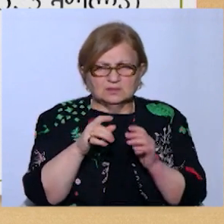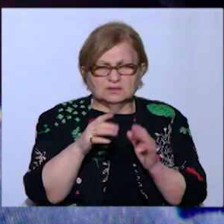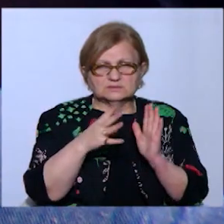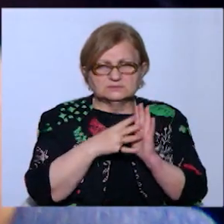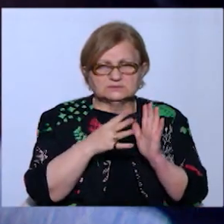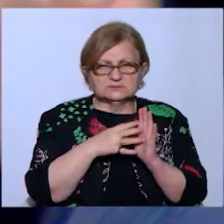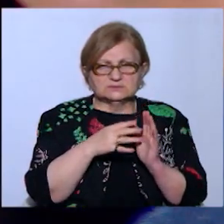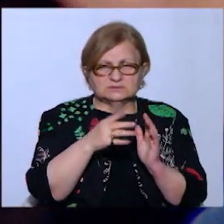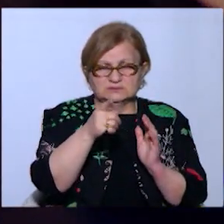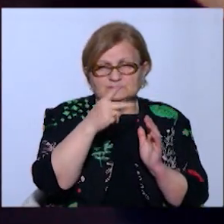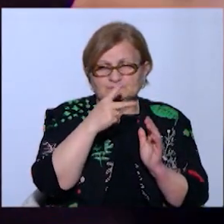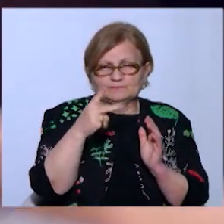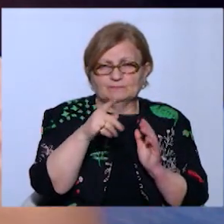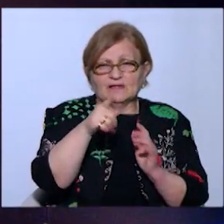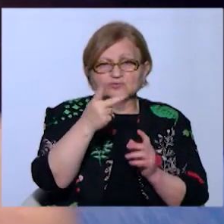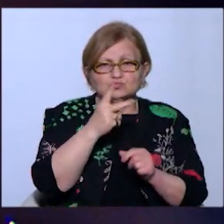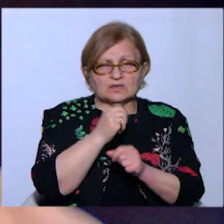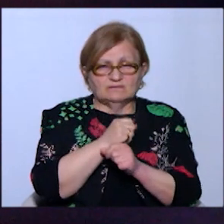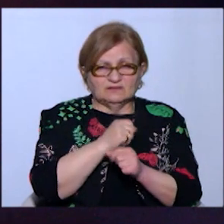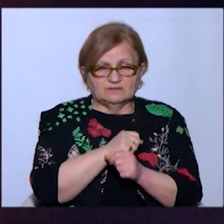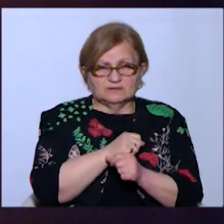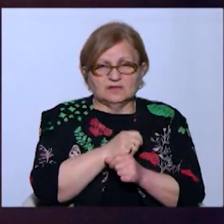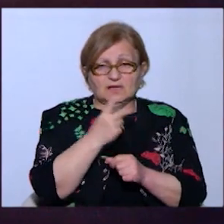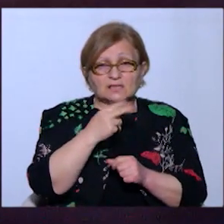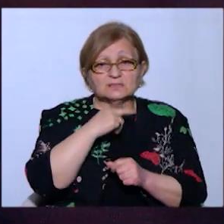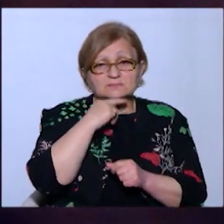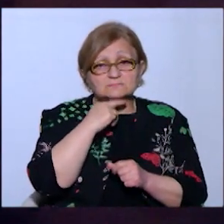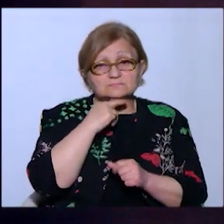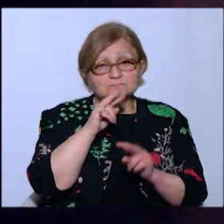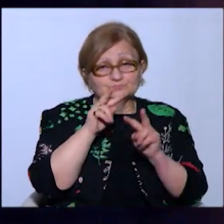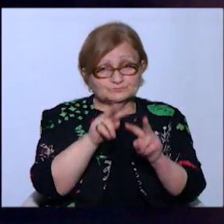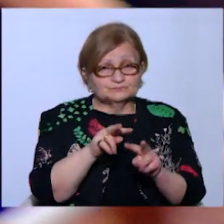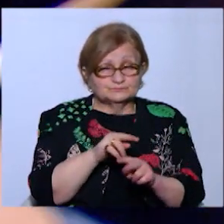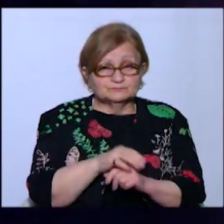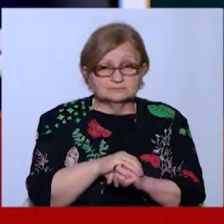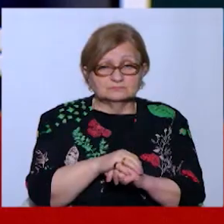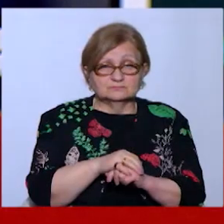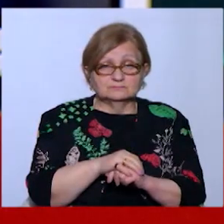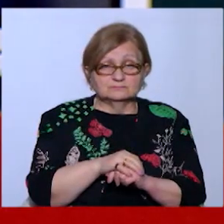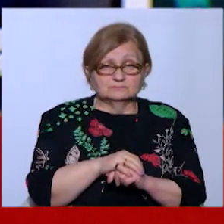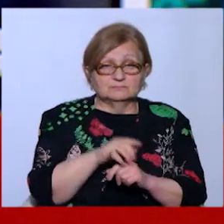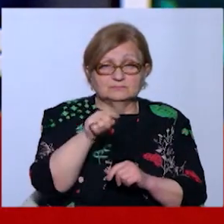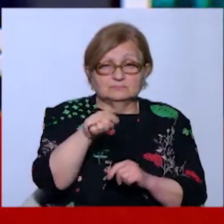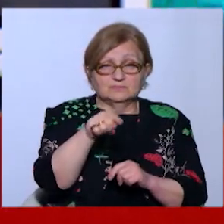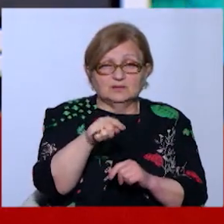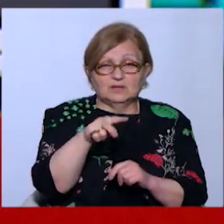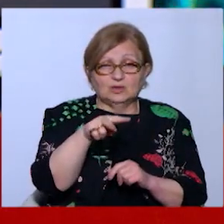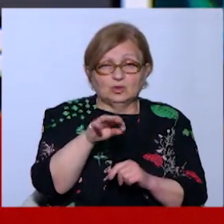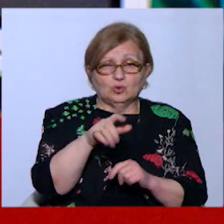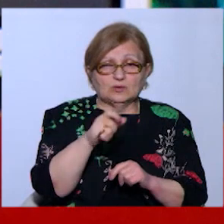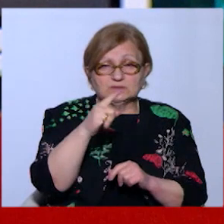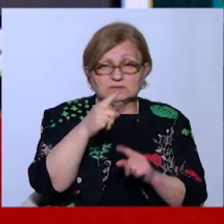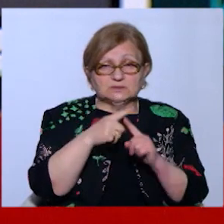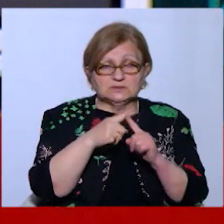9-ის ფუძით x-დან უდრის 4-ს. მოდი აქვე მივაქციოთ განსაზღვრის არის ყურადღება, რომ აი ამ ლოგარითმის გამო x-ი უნდა